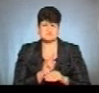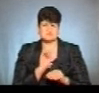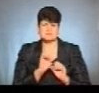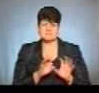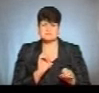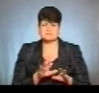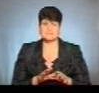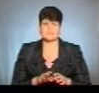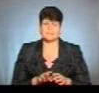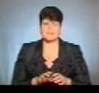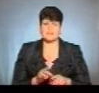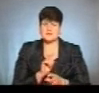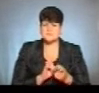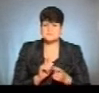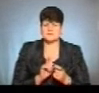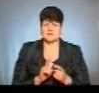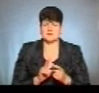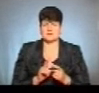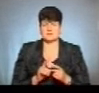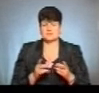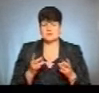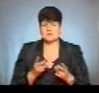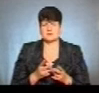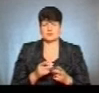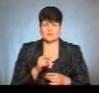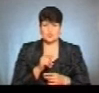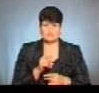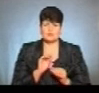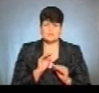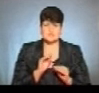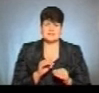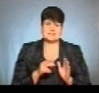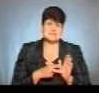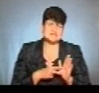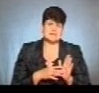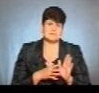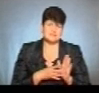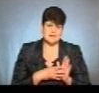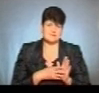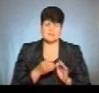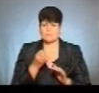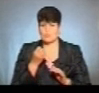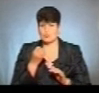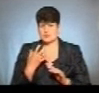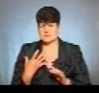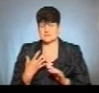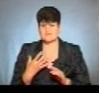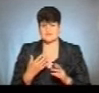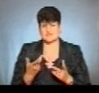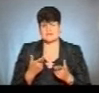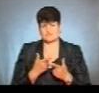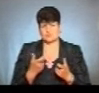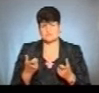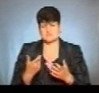за даними психології, потрібно кандидату розмістити 7-9 позитивних якихось